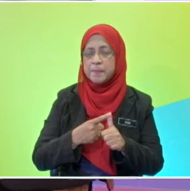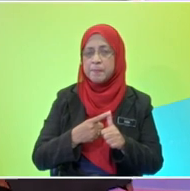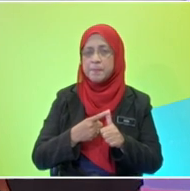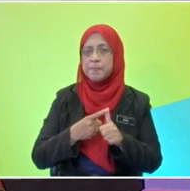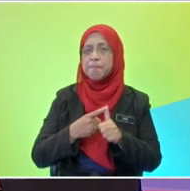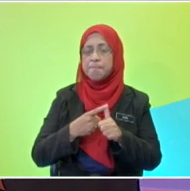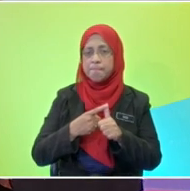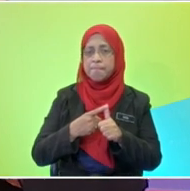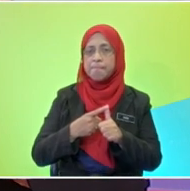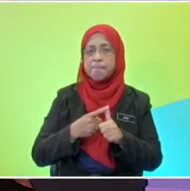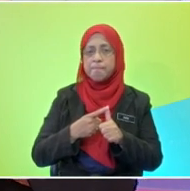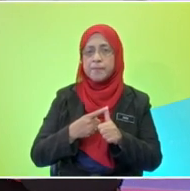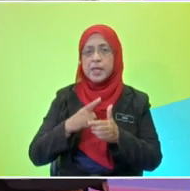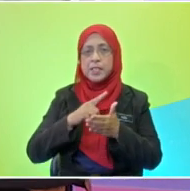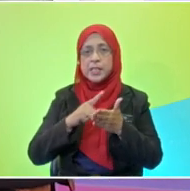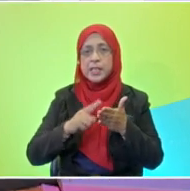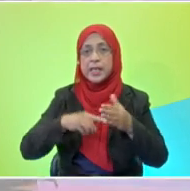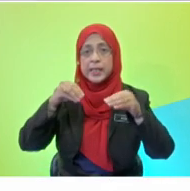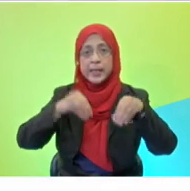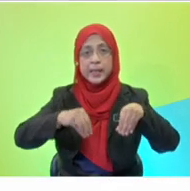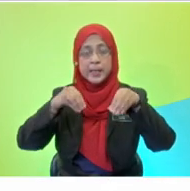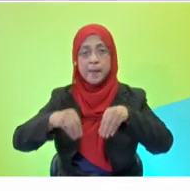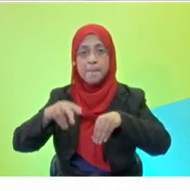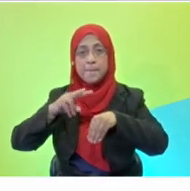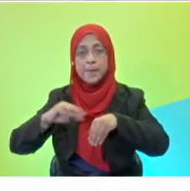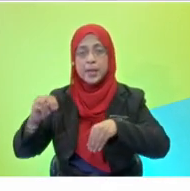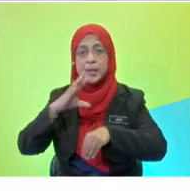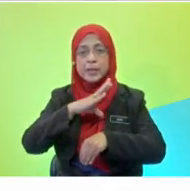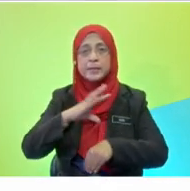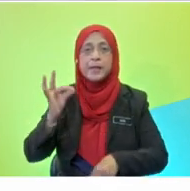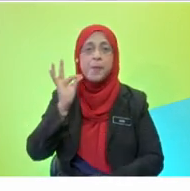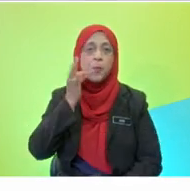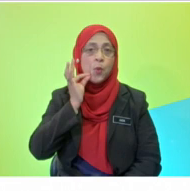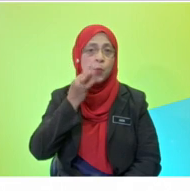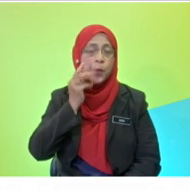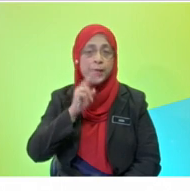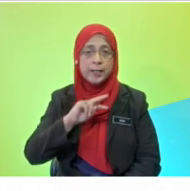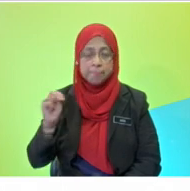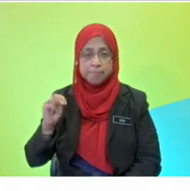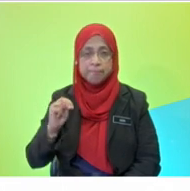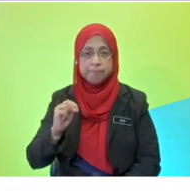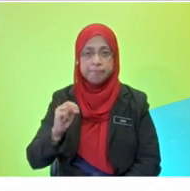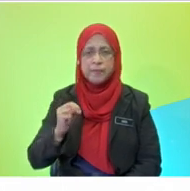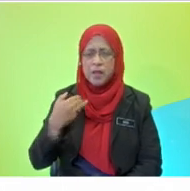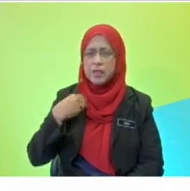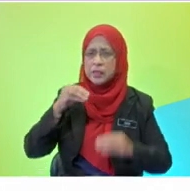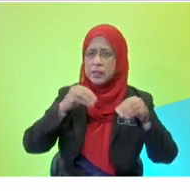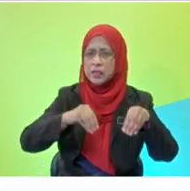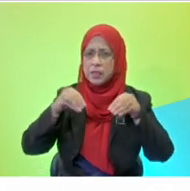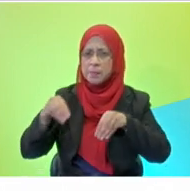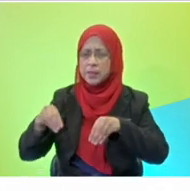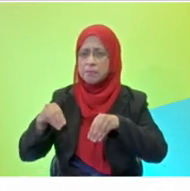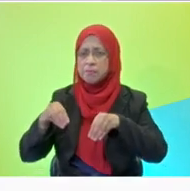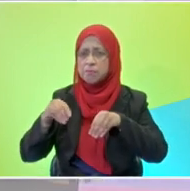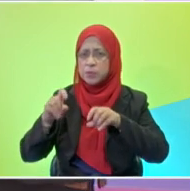pertama yaitu zakat tanaman dan juga buah-buahan nah jadi kita ada tanaman tapi kita temukan